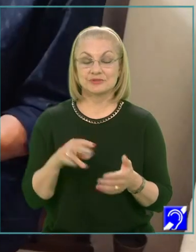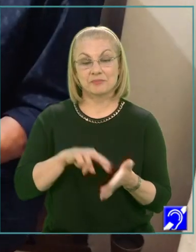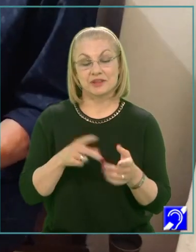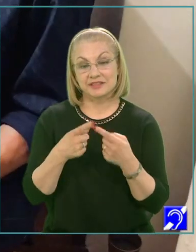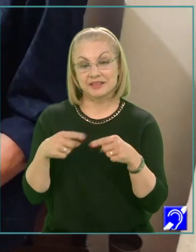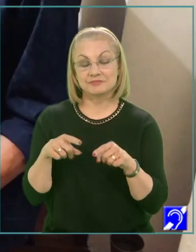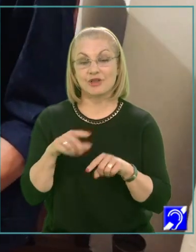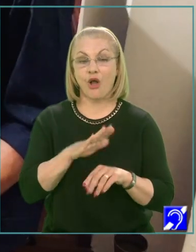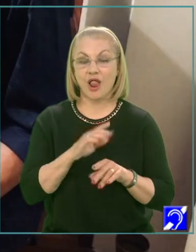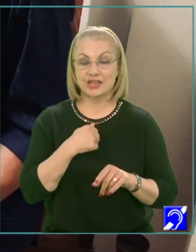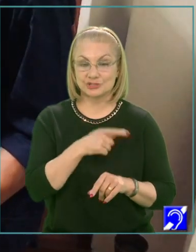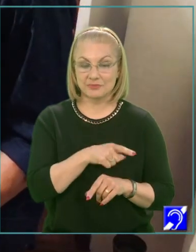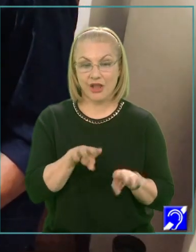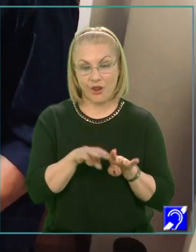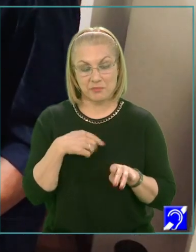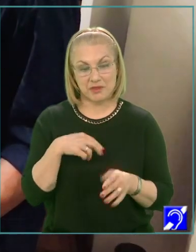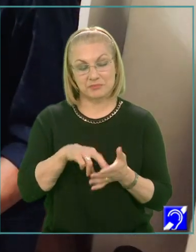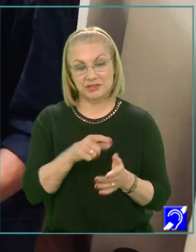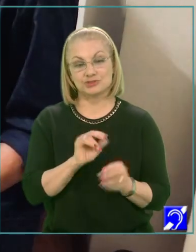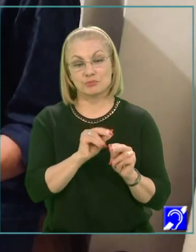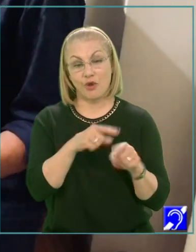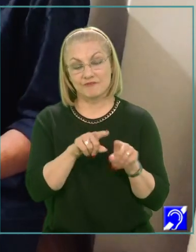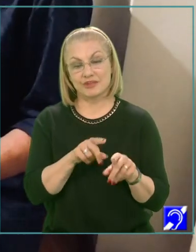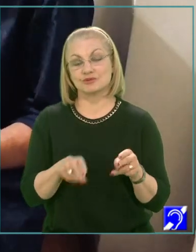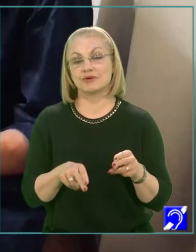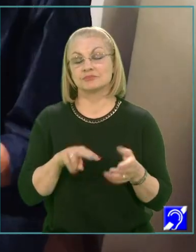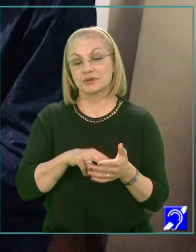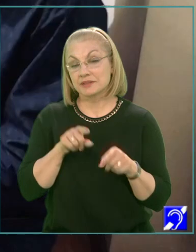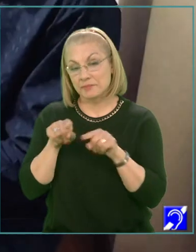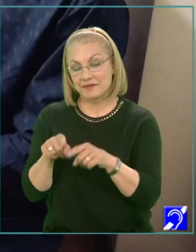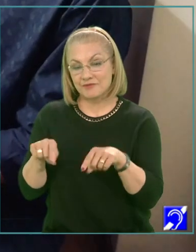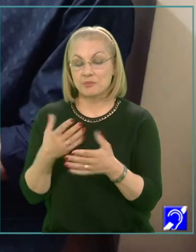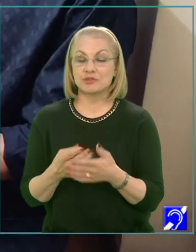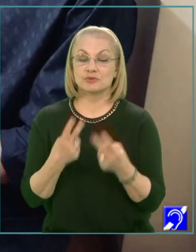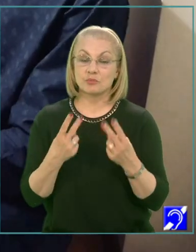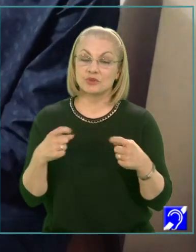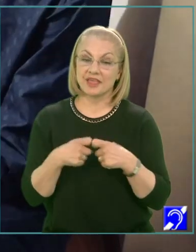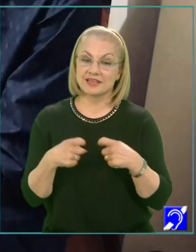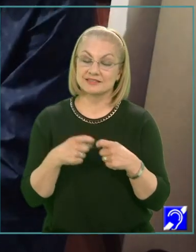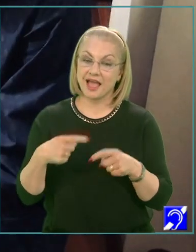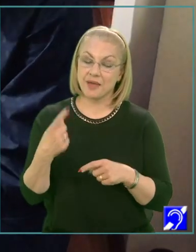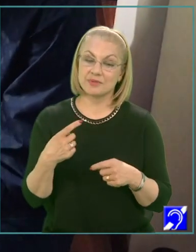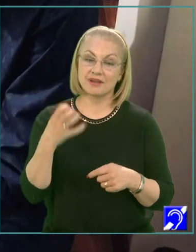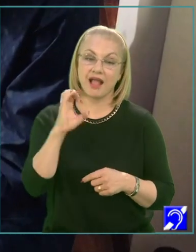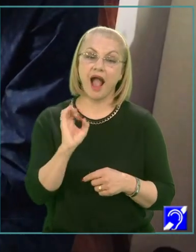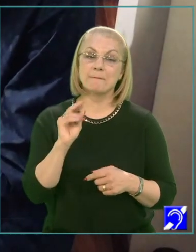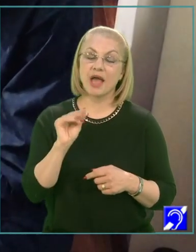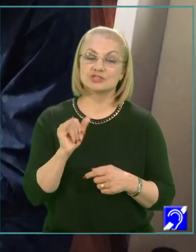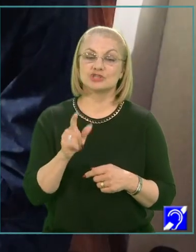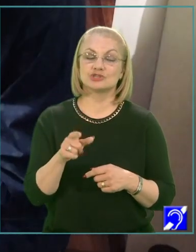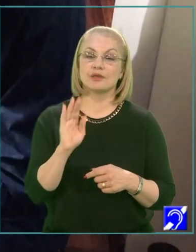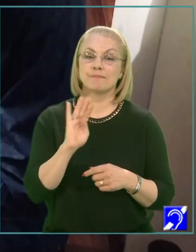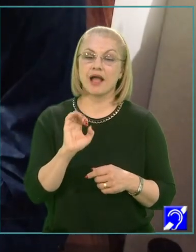pregătesc colegii mei și profesorilor invitați, inclusiv pentru foarte importantele examene ale capacității și